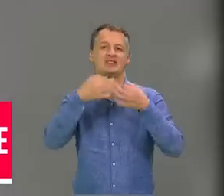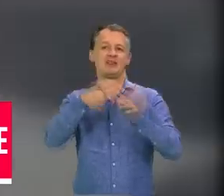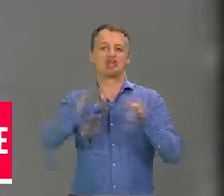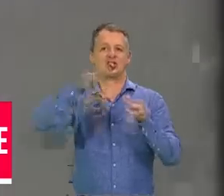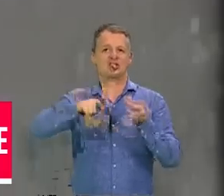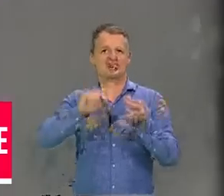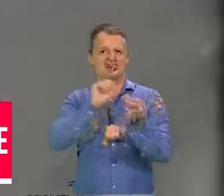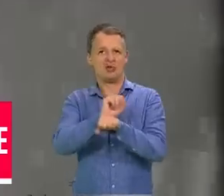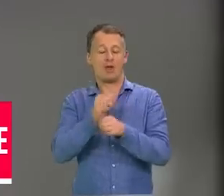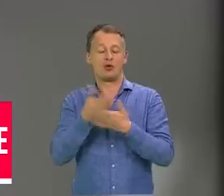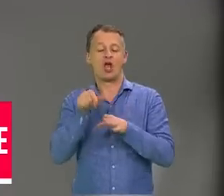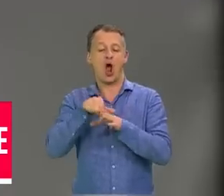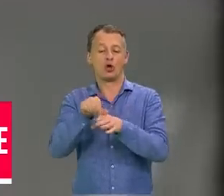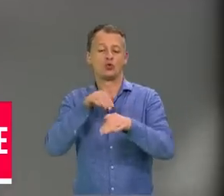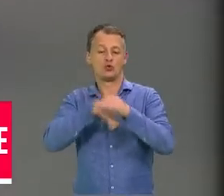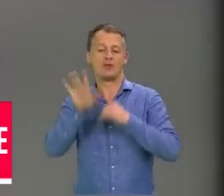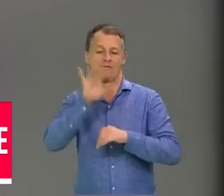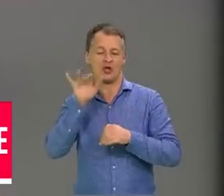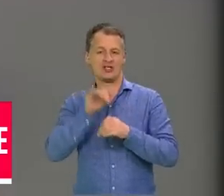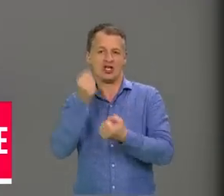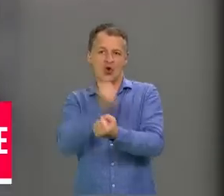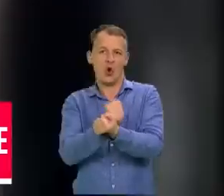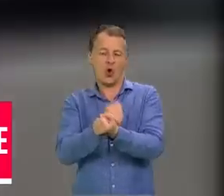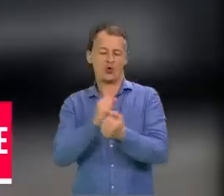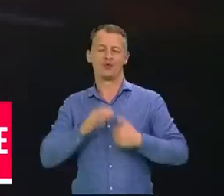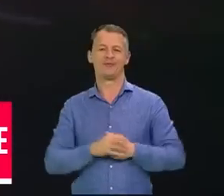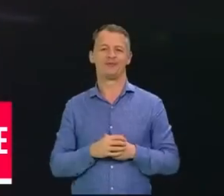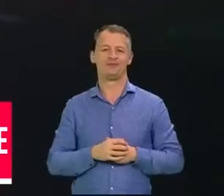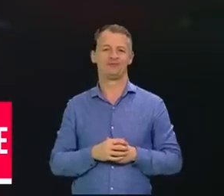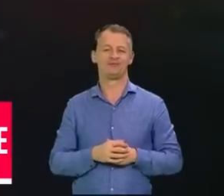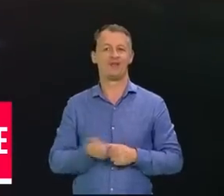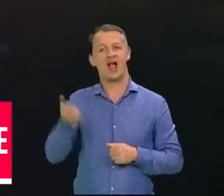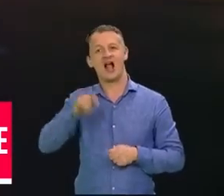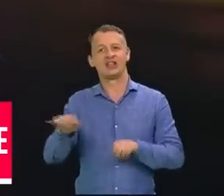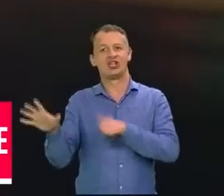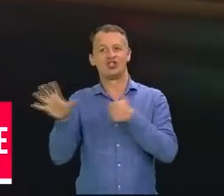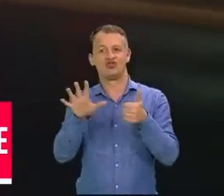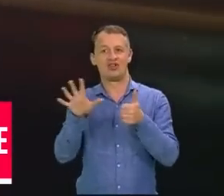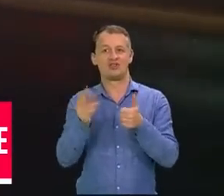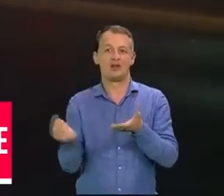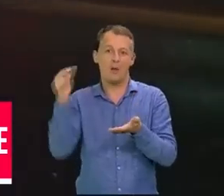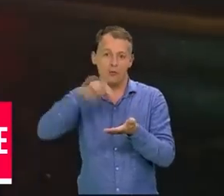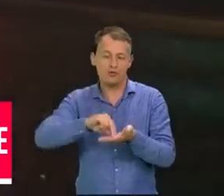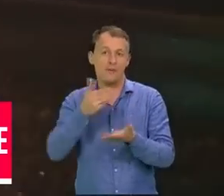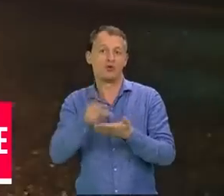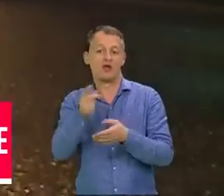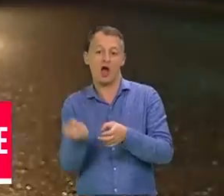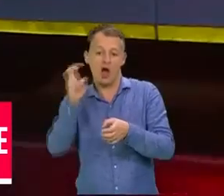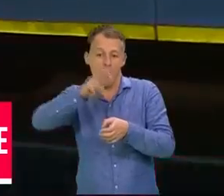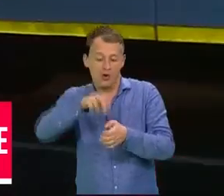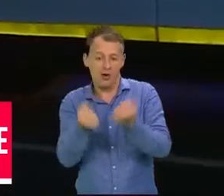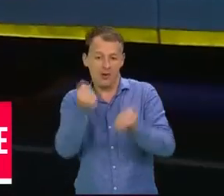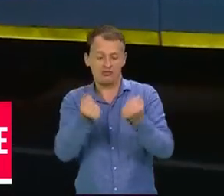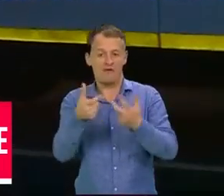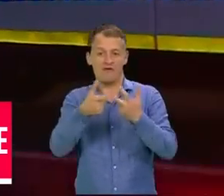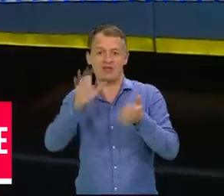de închisoare pentru că a condus sub influența alcoolului și a substanțelor psihoactive. Alte 6 au fost adăugate pentru că s-a urcat la